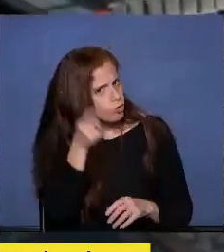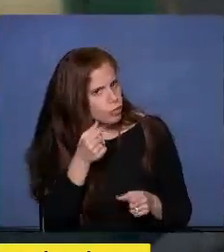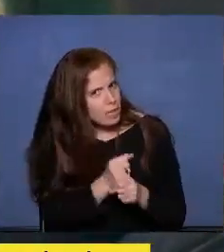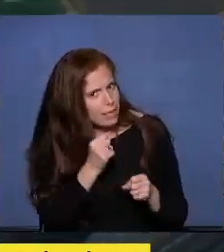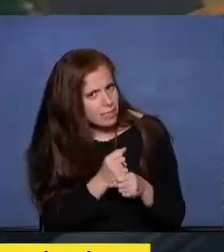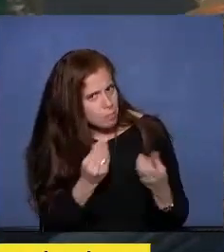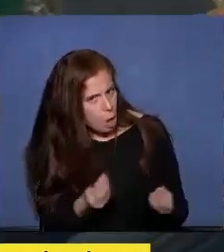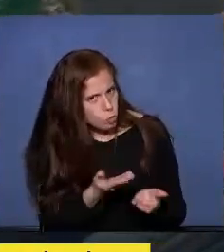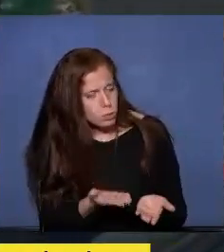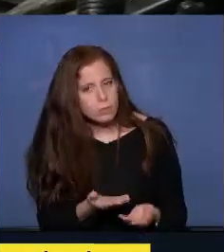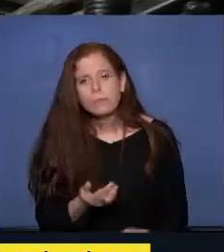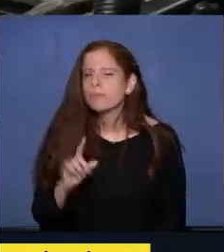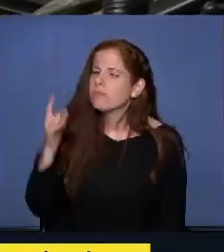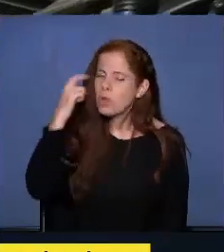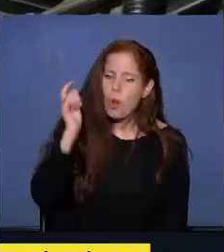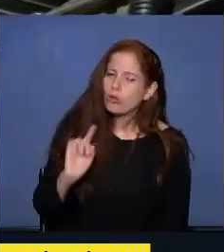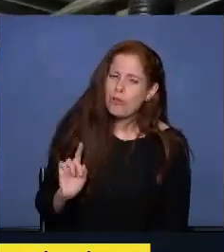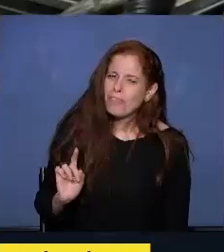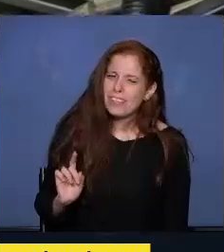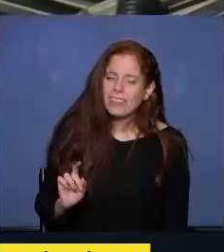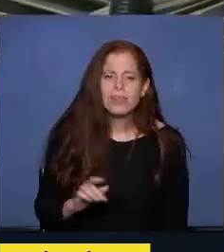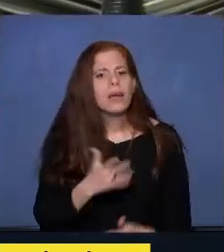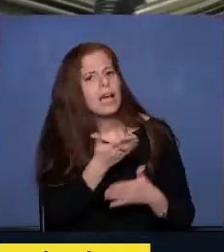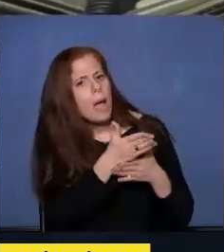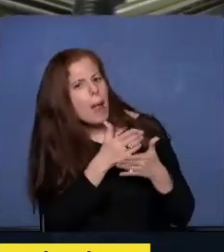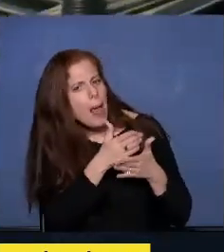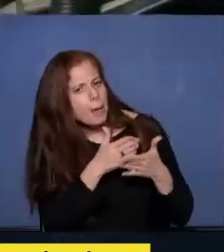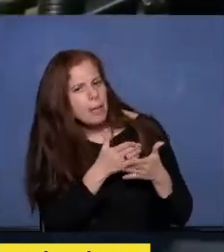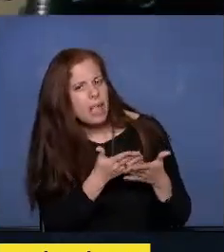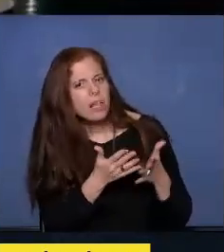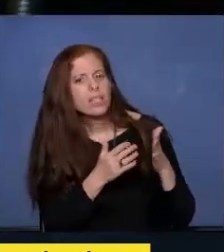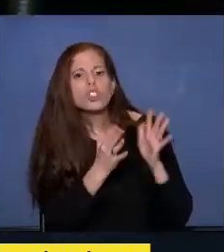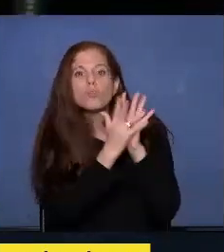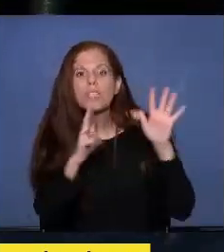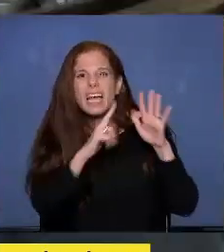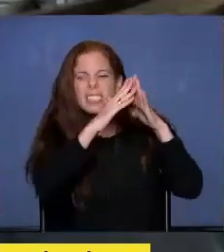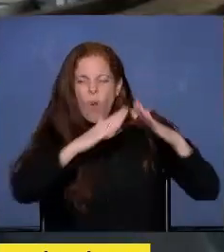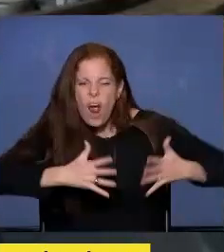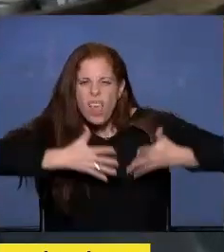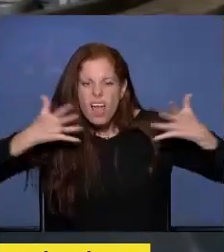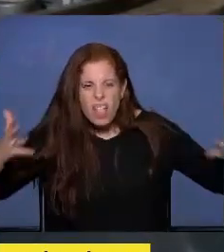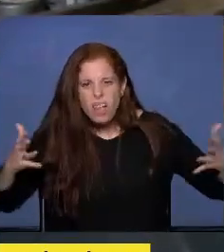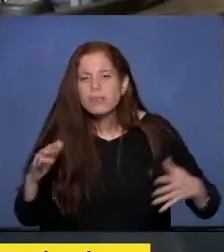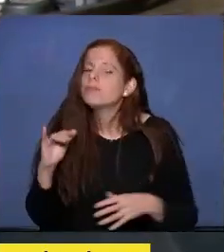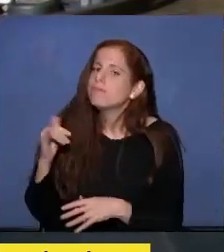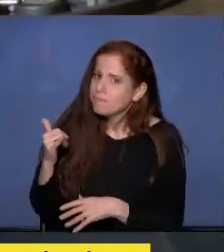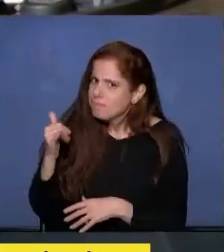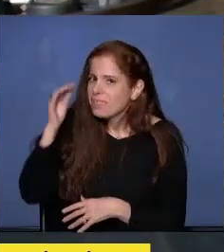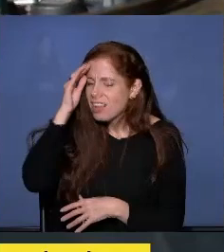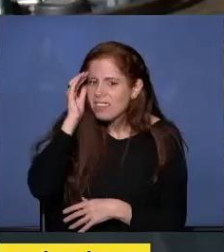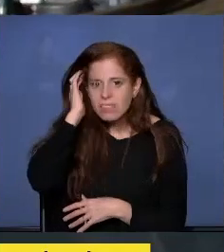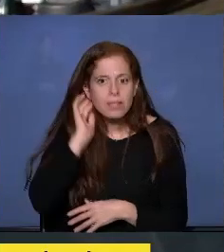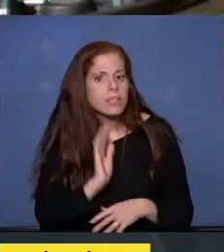כזה? לא חשבתי. כמה חלקים חתכת? ל-18 אוהלי ענק? כן, משהו כזה. נטויה?